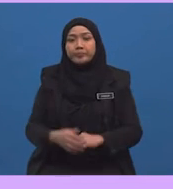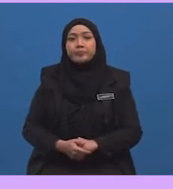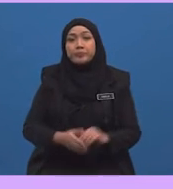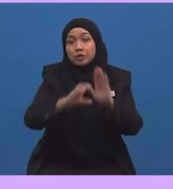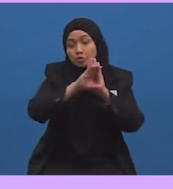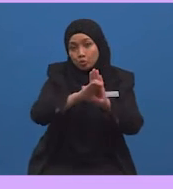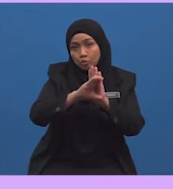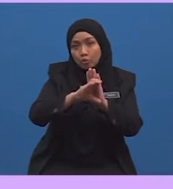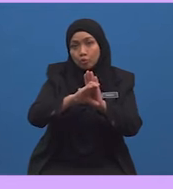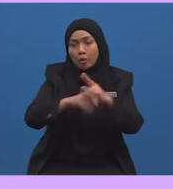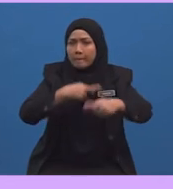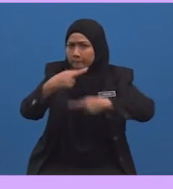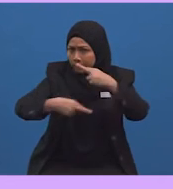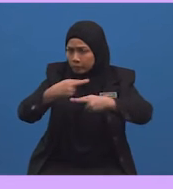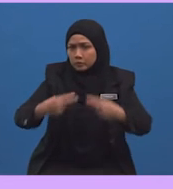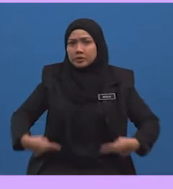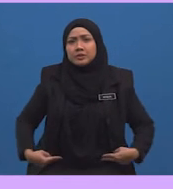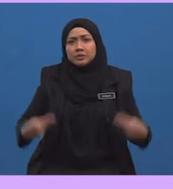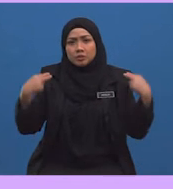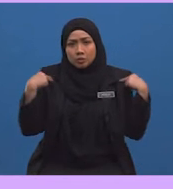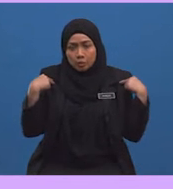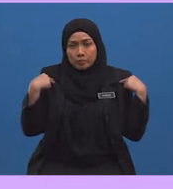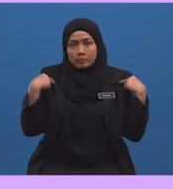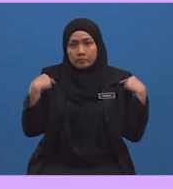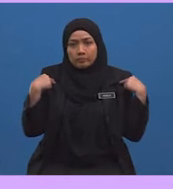proses hidup adalah respirasi.